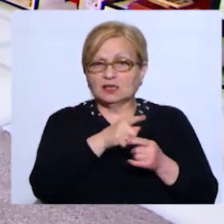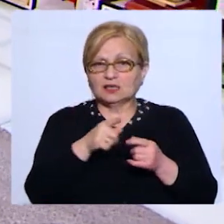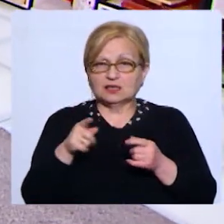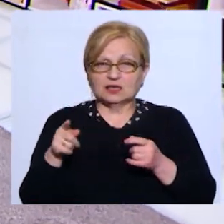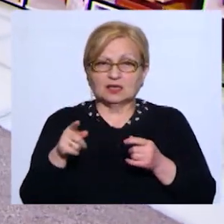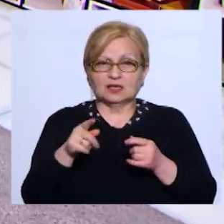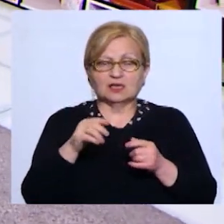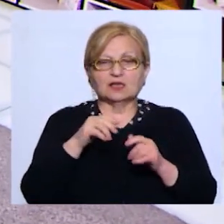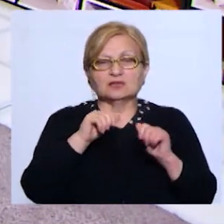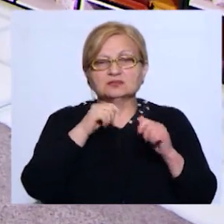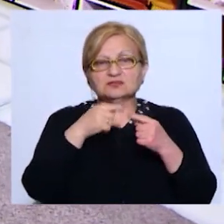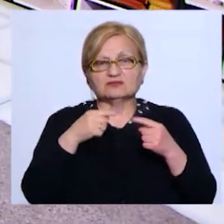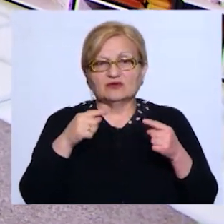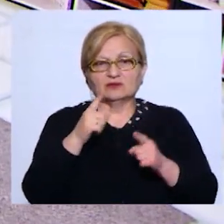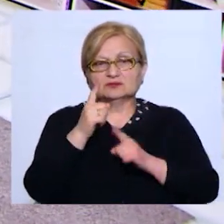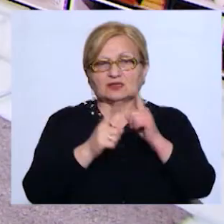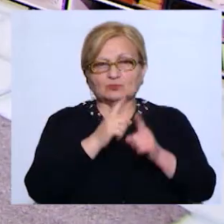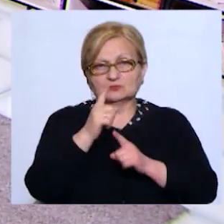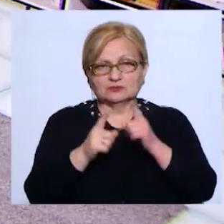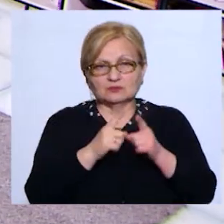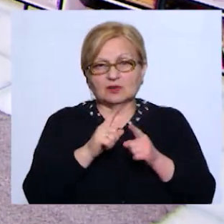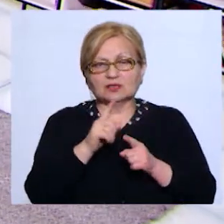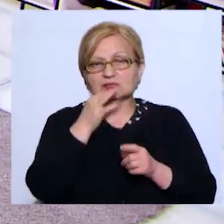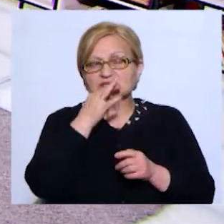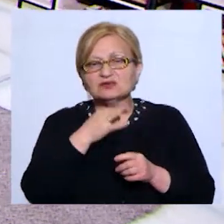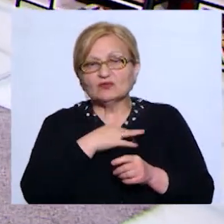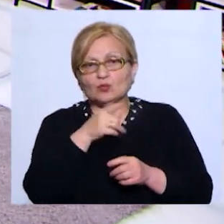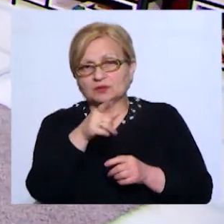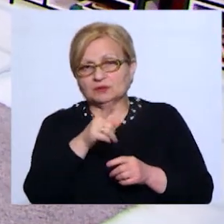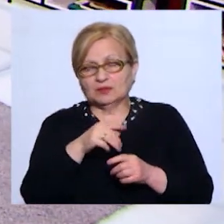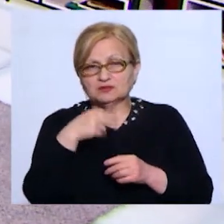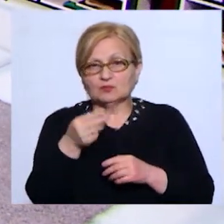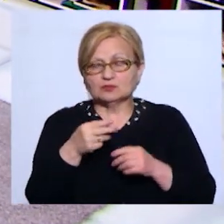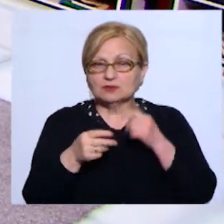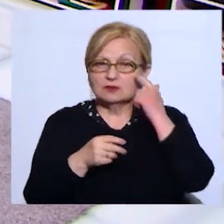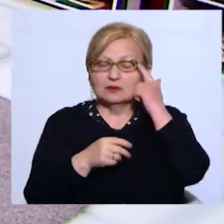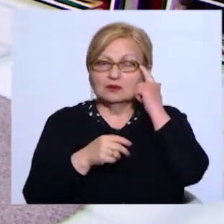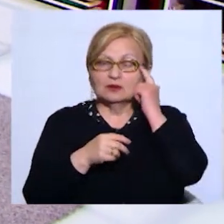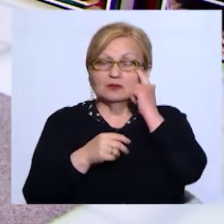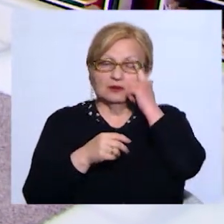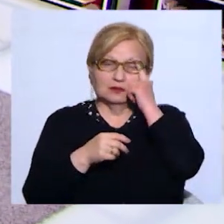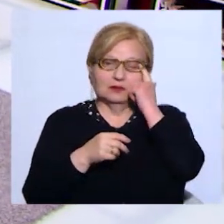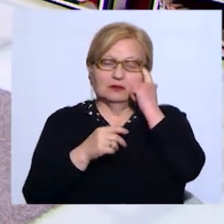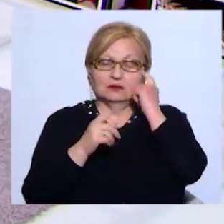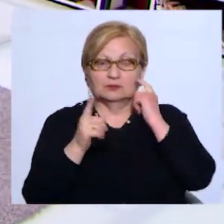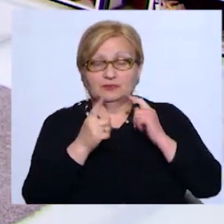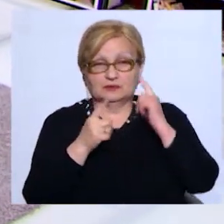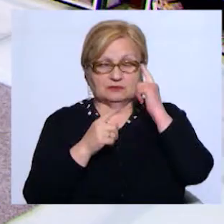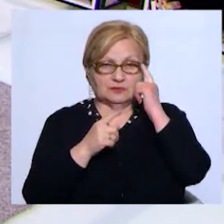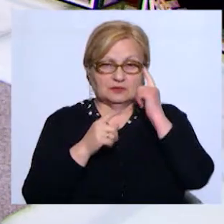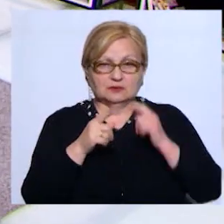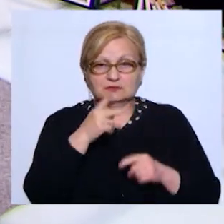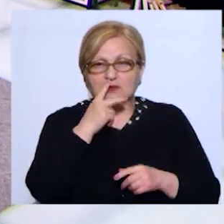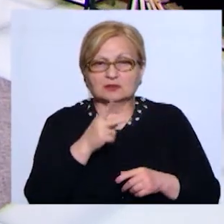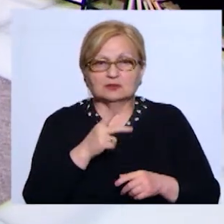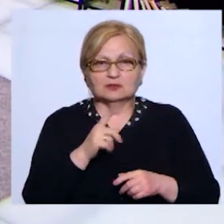წარმოდგენა სხვადასხვა ფორმით, დამუშავება, რას გვეუბნება მონაცემები. ესე იგი, პირველი, რომ ამოვწეროთ, რომ თვალნათელი იყოს,